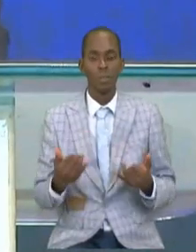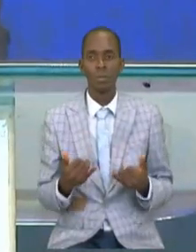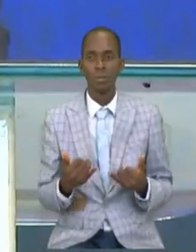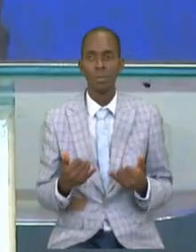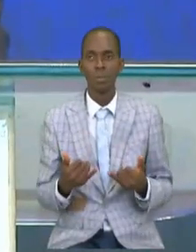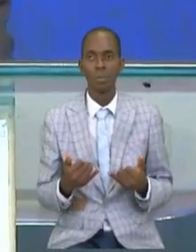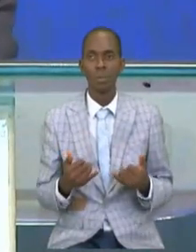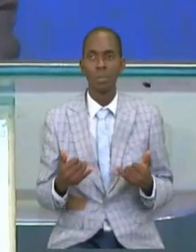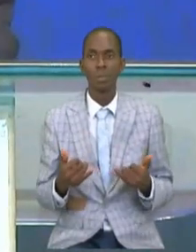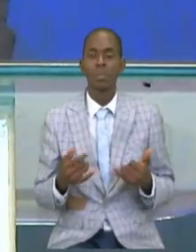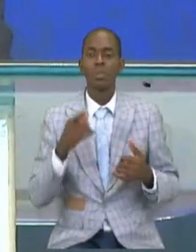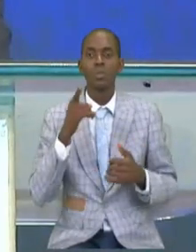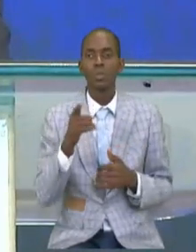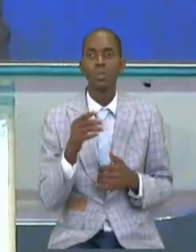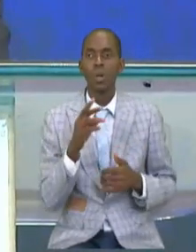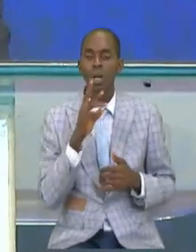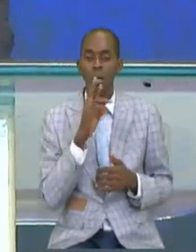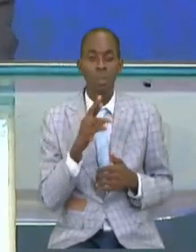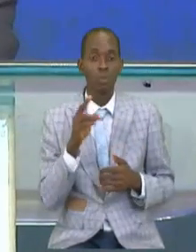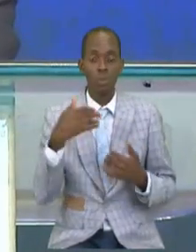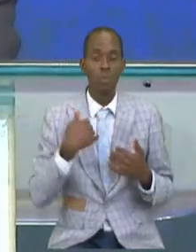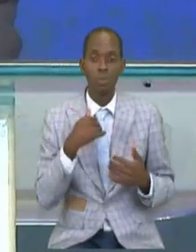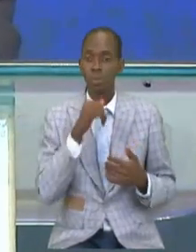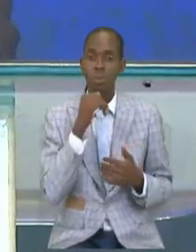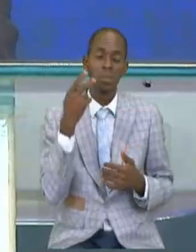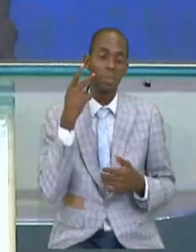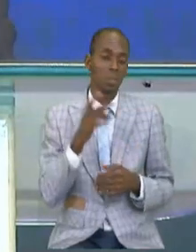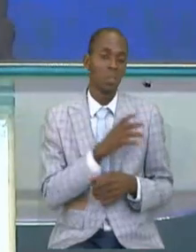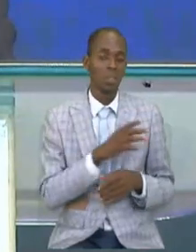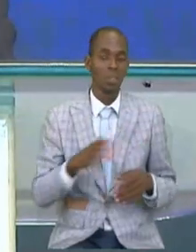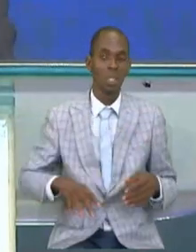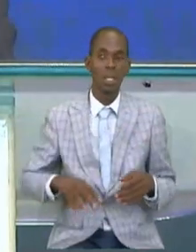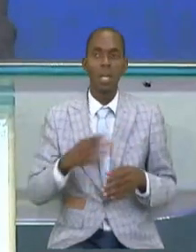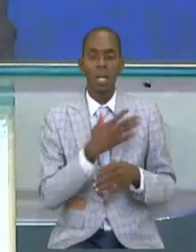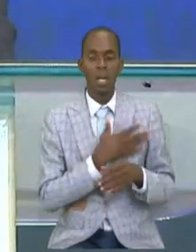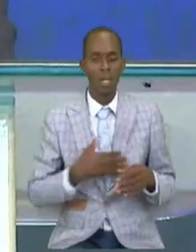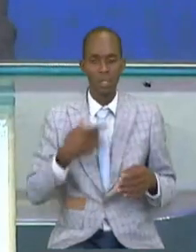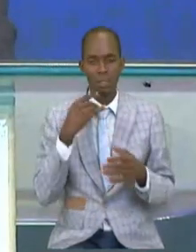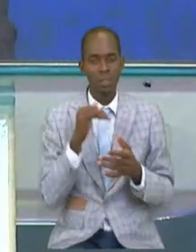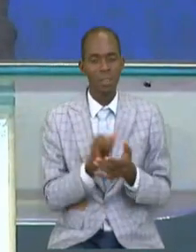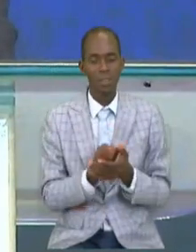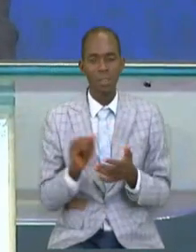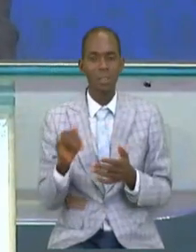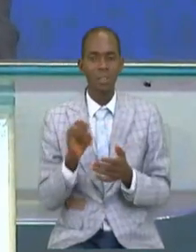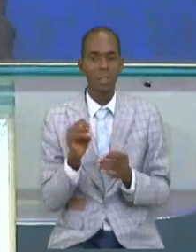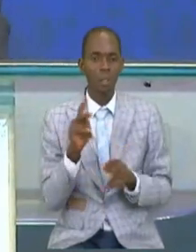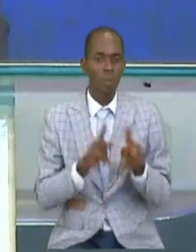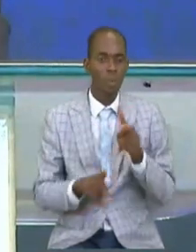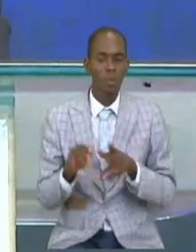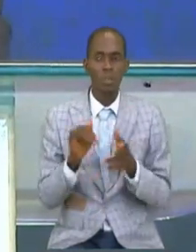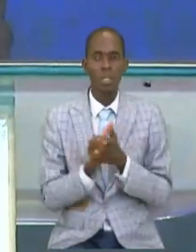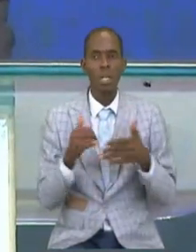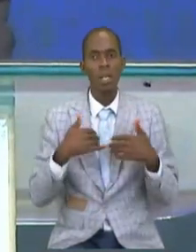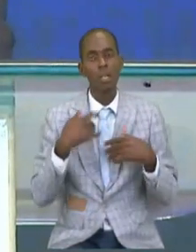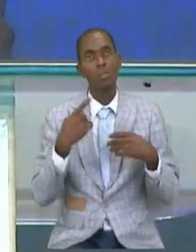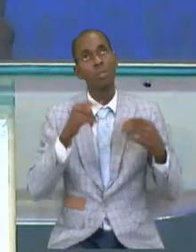terre et tu ne l'as pas vu. Et dit que ceux qui ont